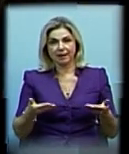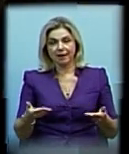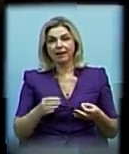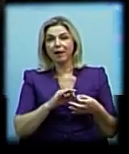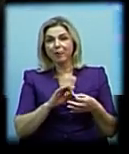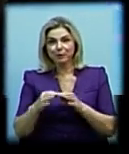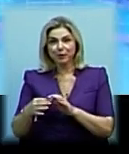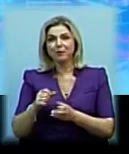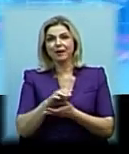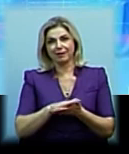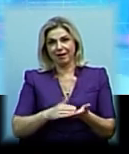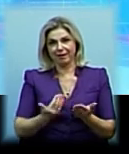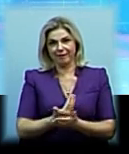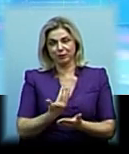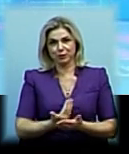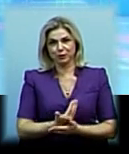випуску.